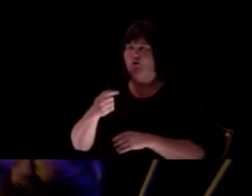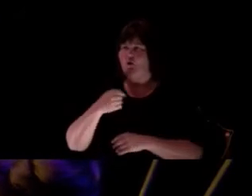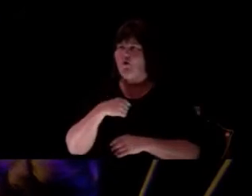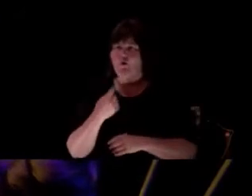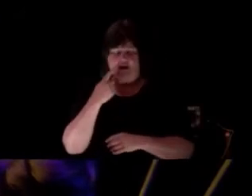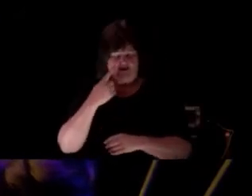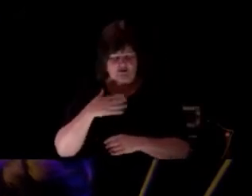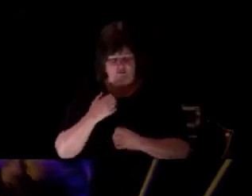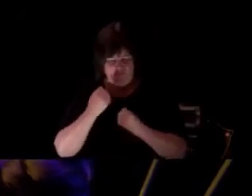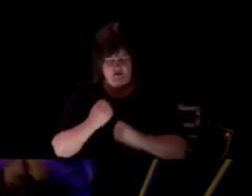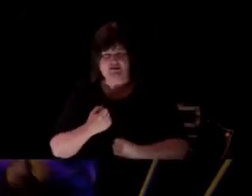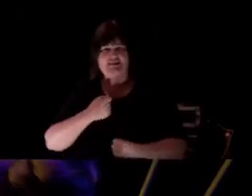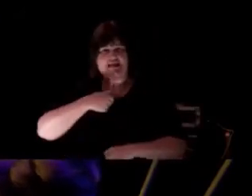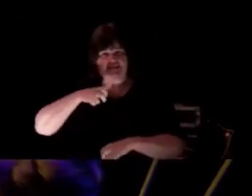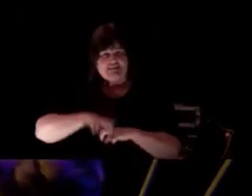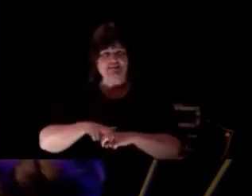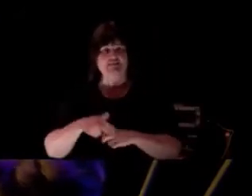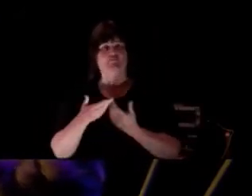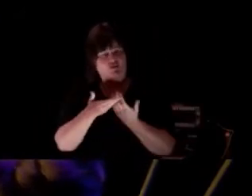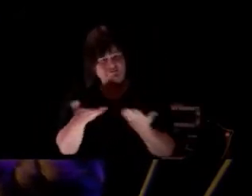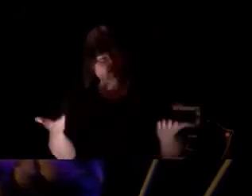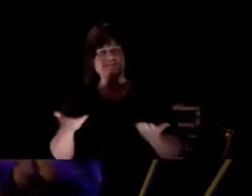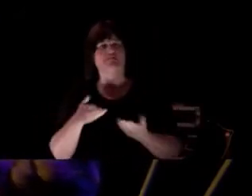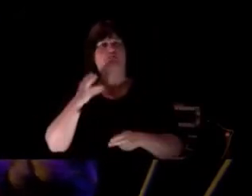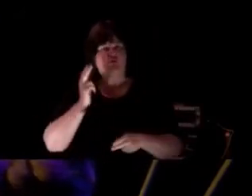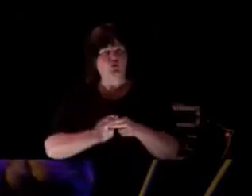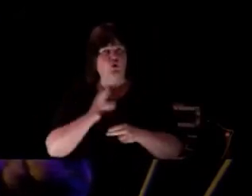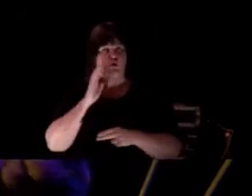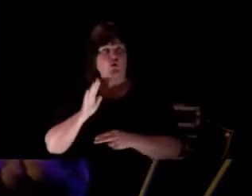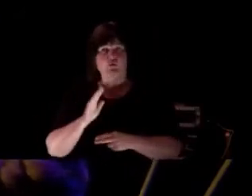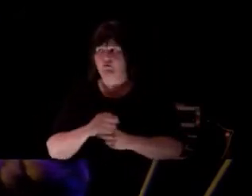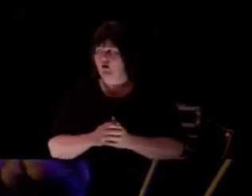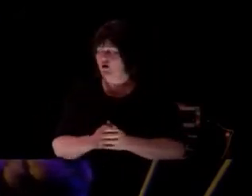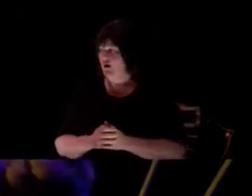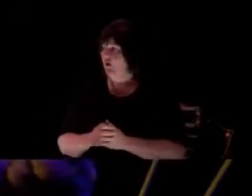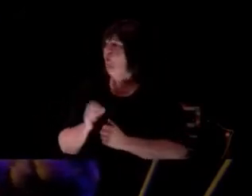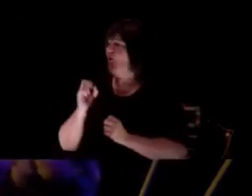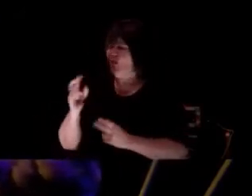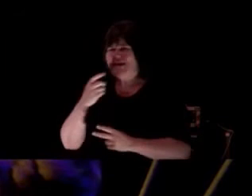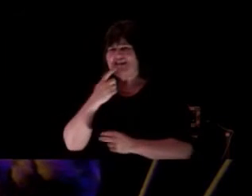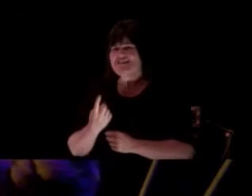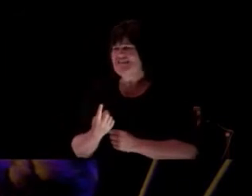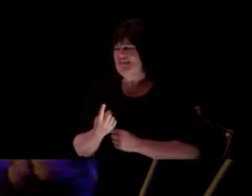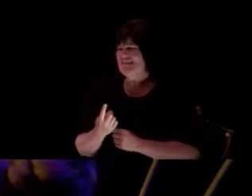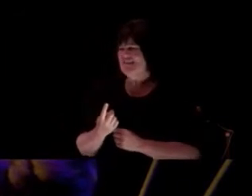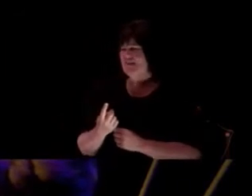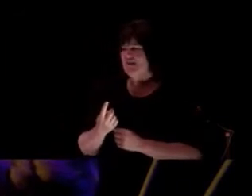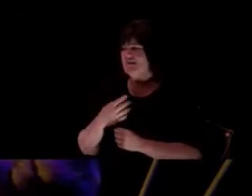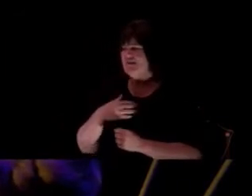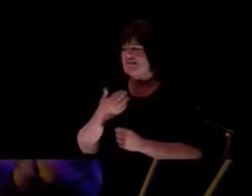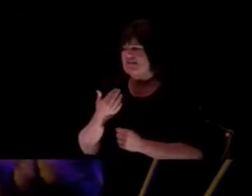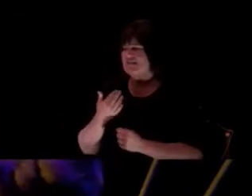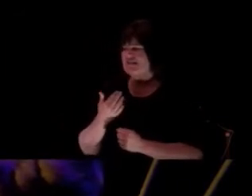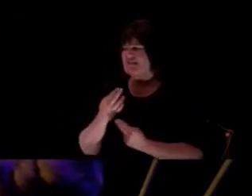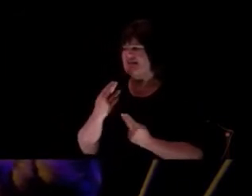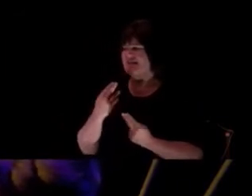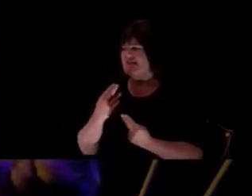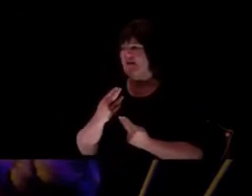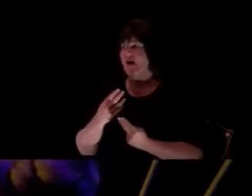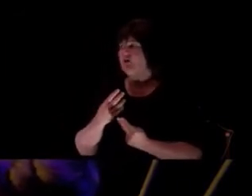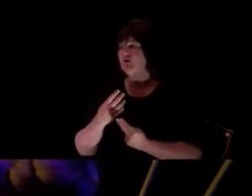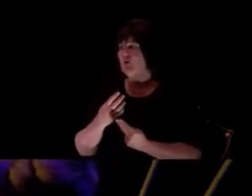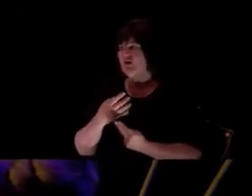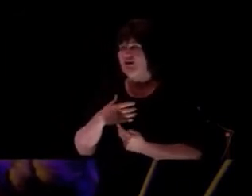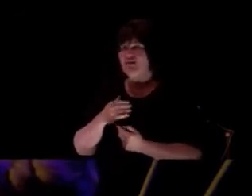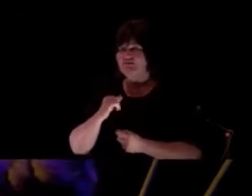og vise at den tåler å høre på, ved å si, ok, så kjipt og sånn, men ikke begynne å gråte. For jeg trenger